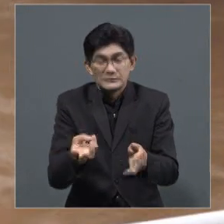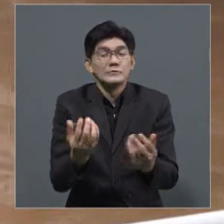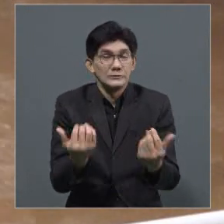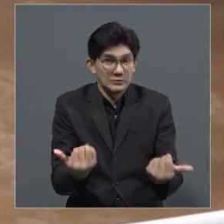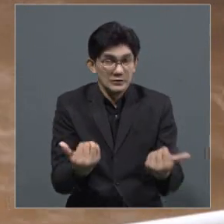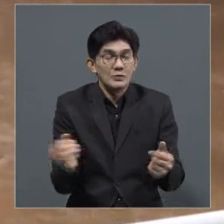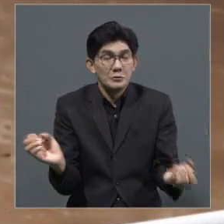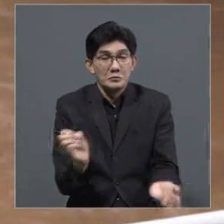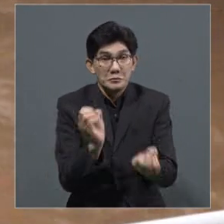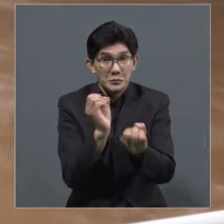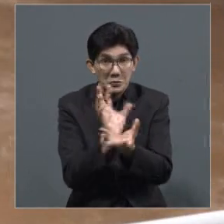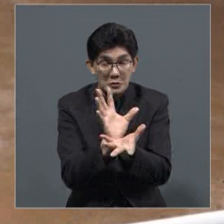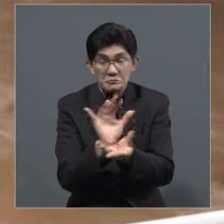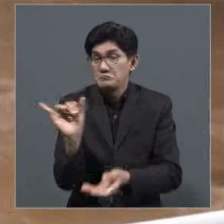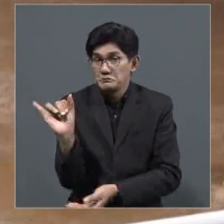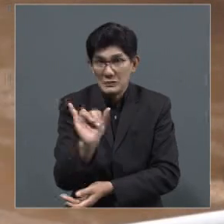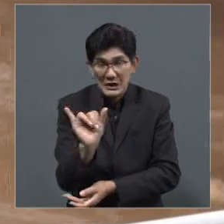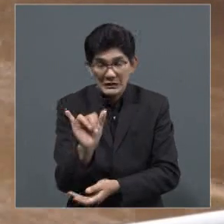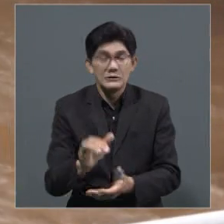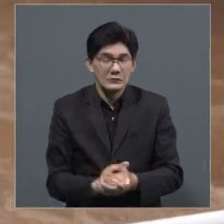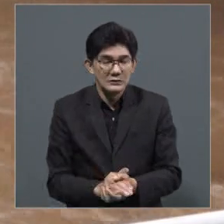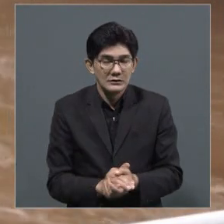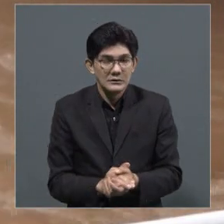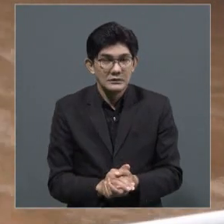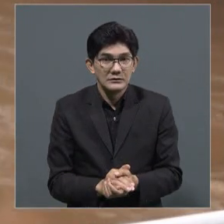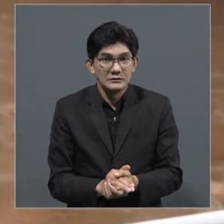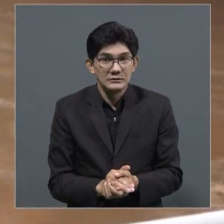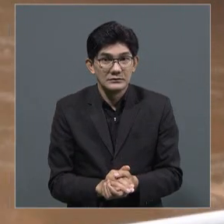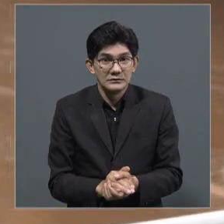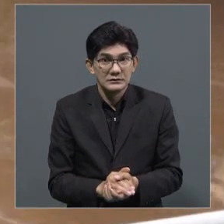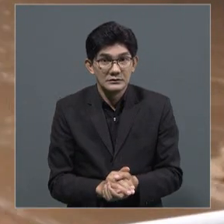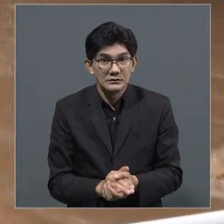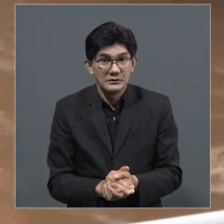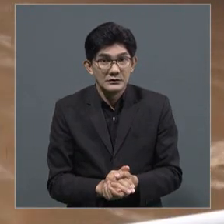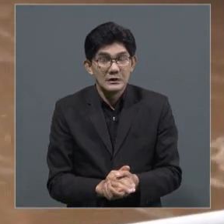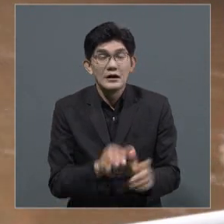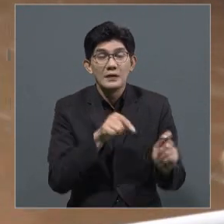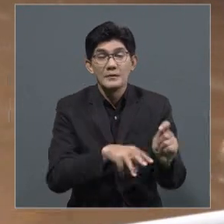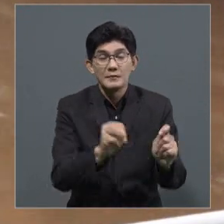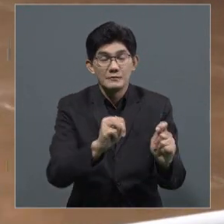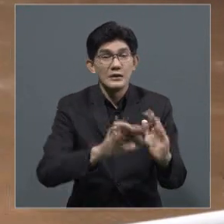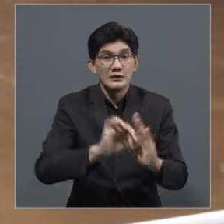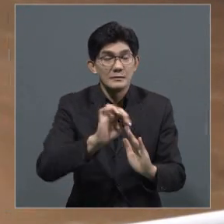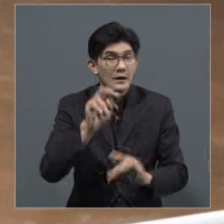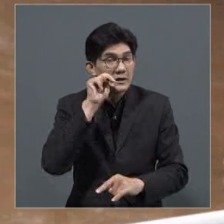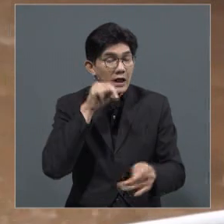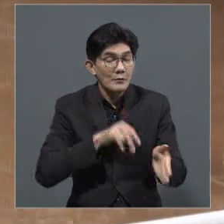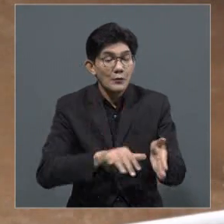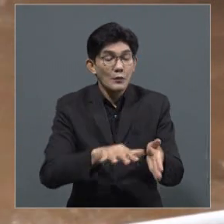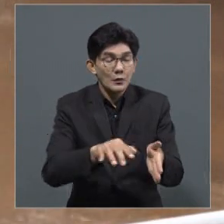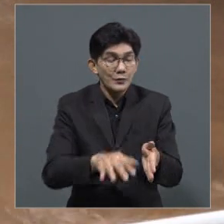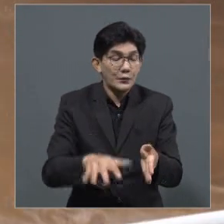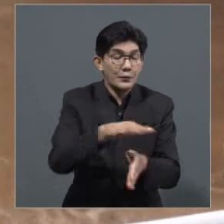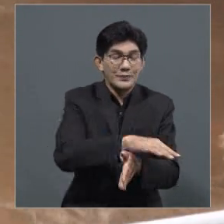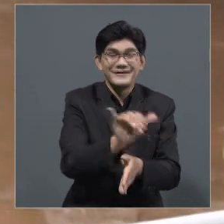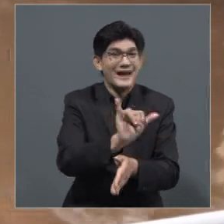ยังไม่ส่งผลกระทบที่จะทำให้ในส่วนของน้ำในเขตเมืองเชียงใหม่นะครับโดยเฉพาะในพื้นที่เศรษฐกิจ